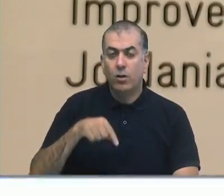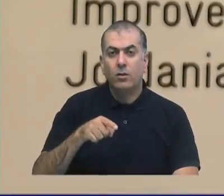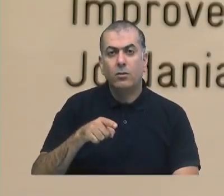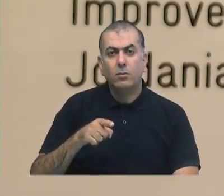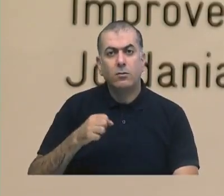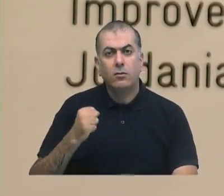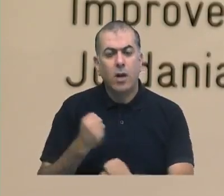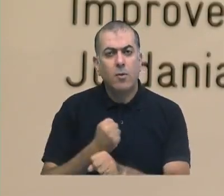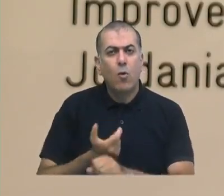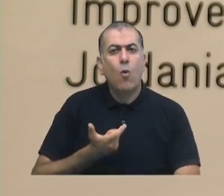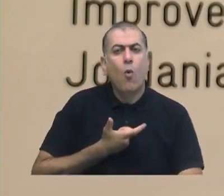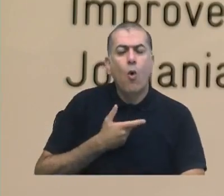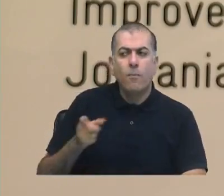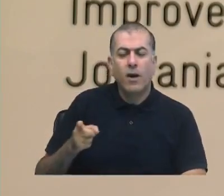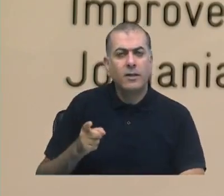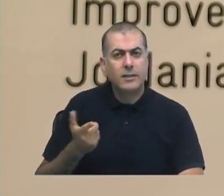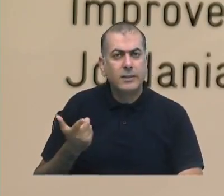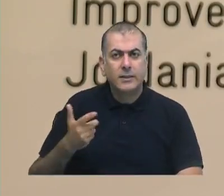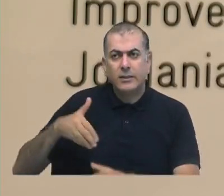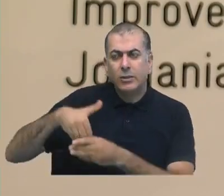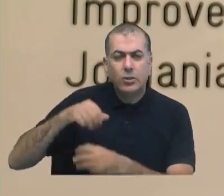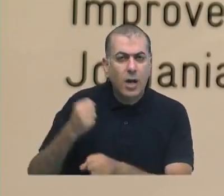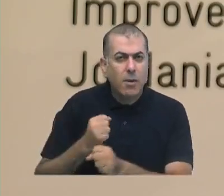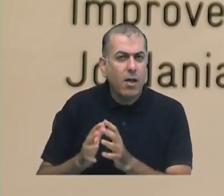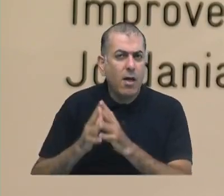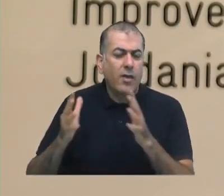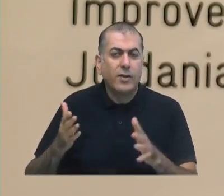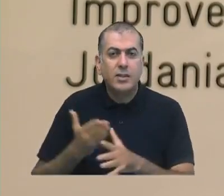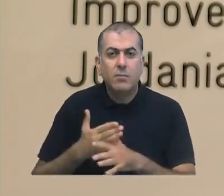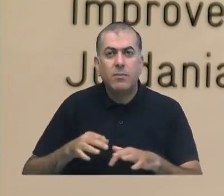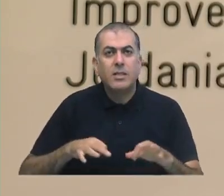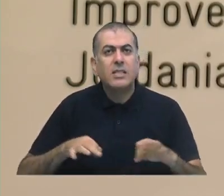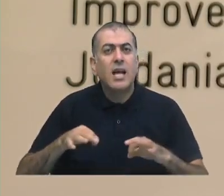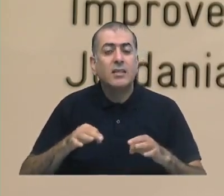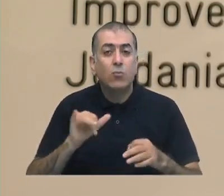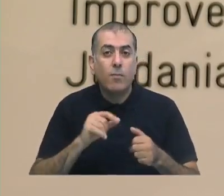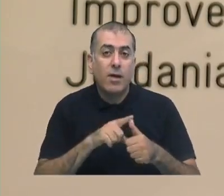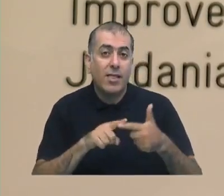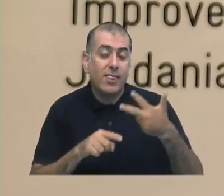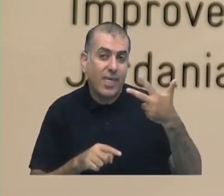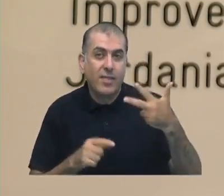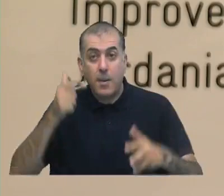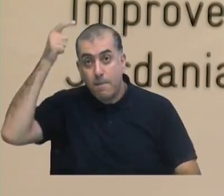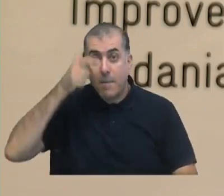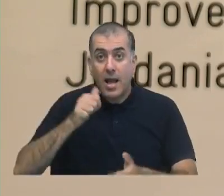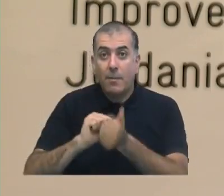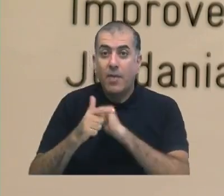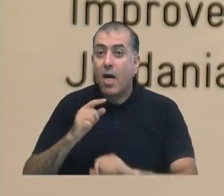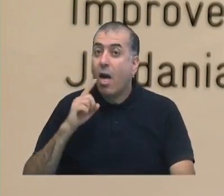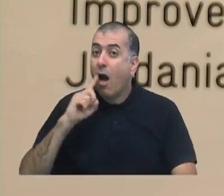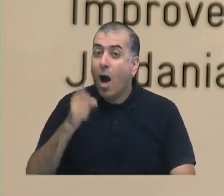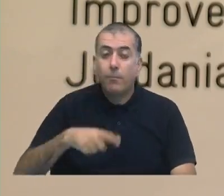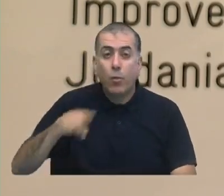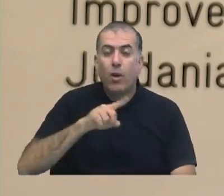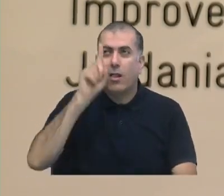تبذل فيه الحكومه جهودا حثيثه لانفاذ مسارات التحديث الشامل الثلاث التي اطلقها جلاله الملك عبد الله الثاني